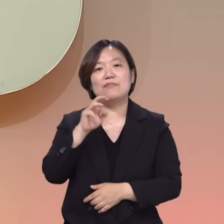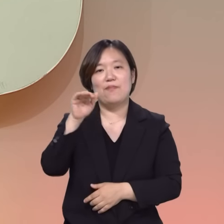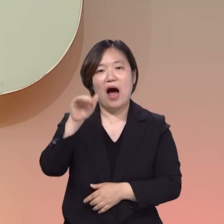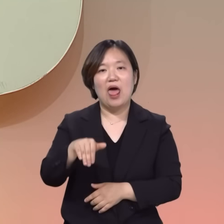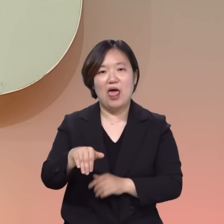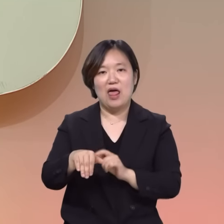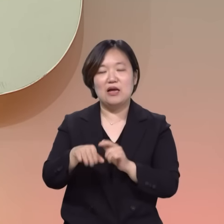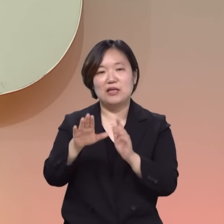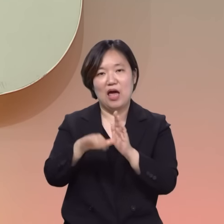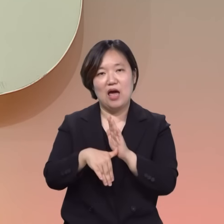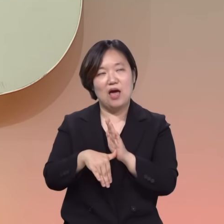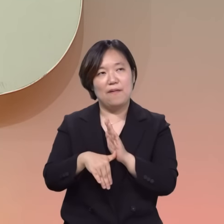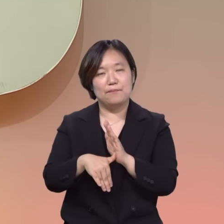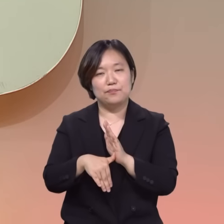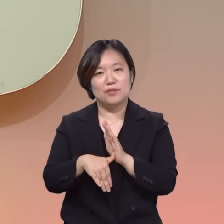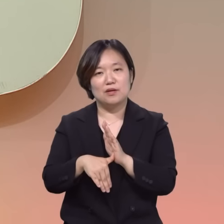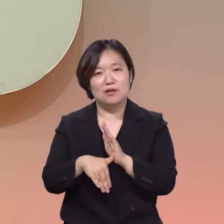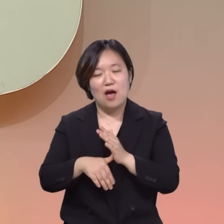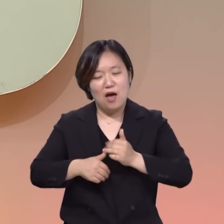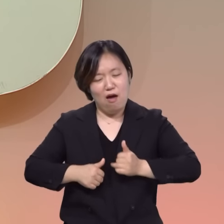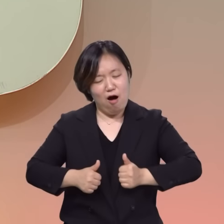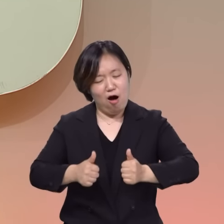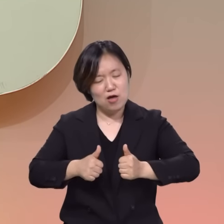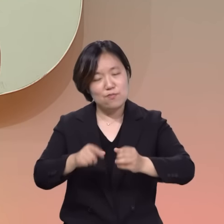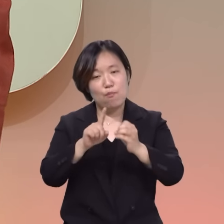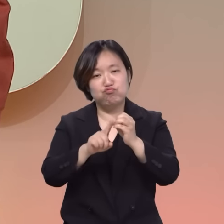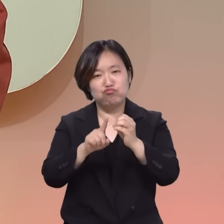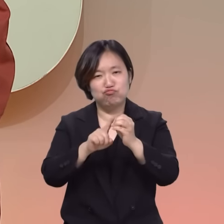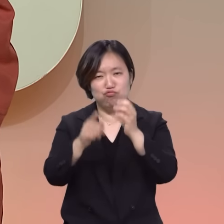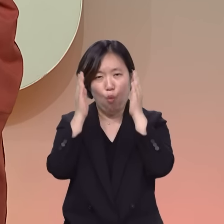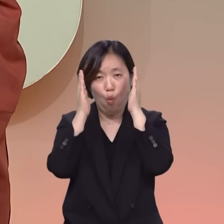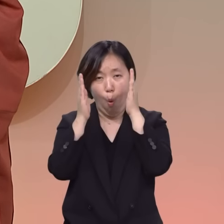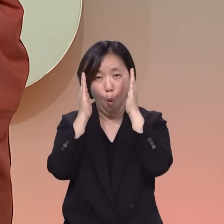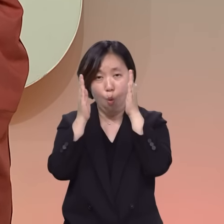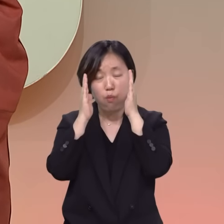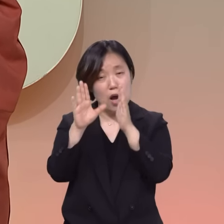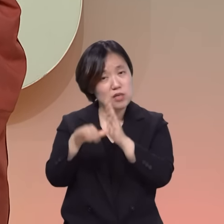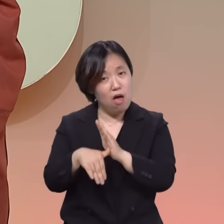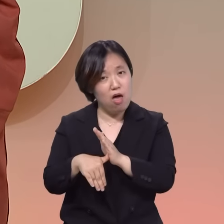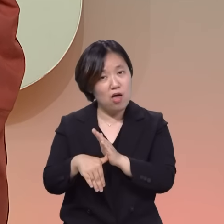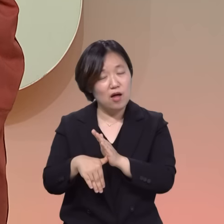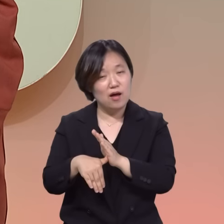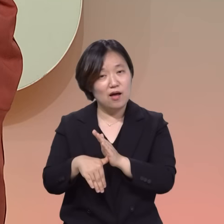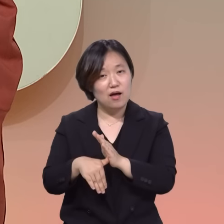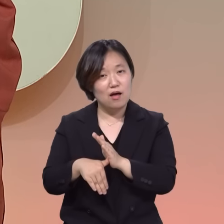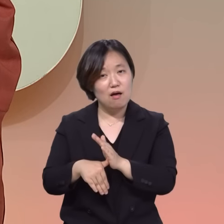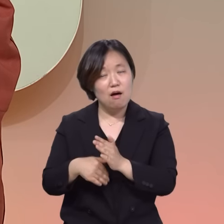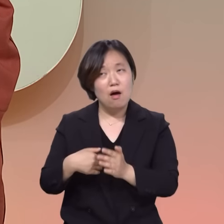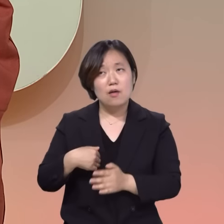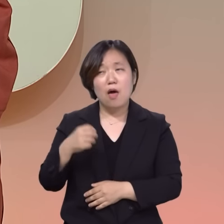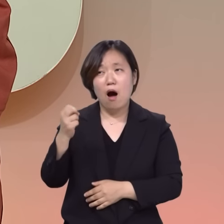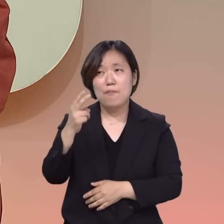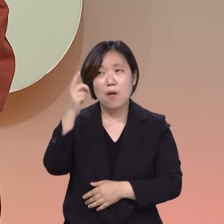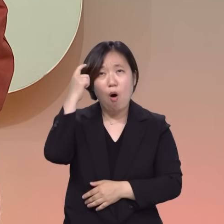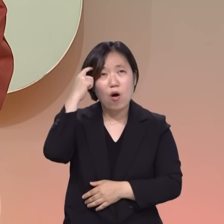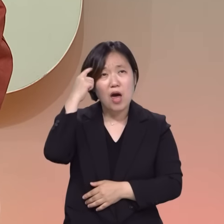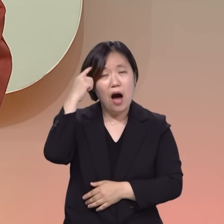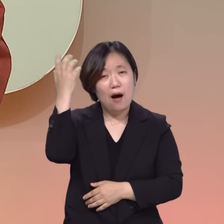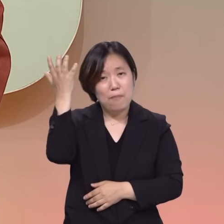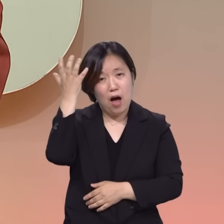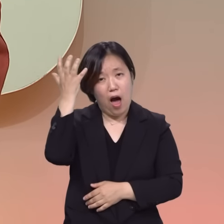않았을 때 한참 열심히 공부하는데 어느 날부턴가 머리가 지끈지끈